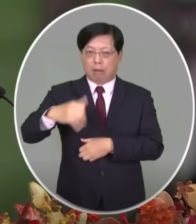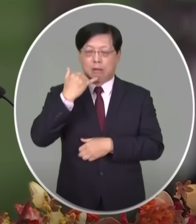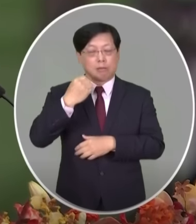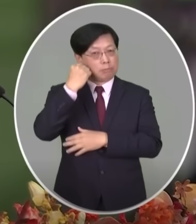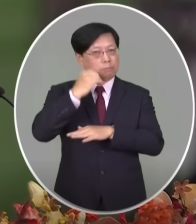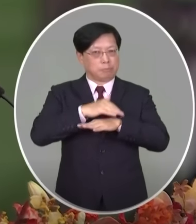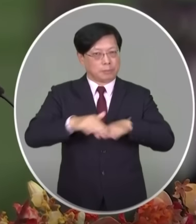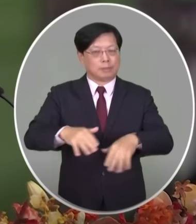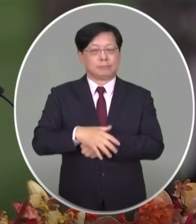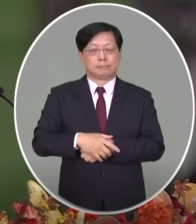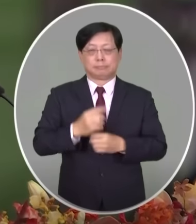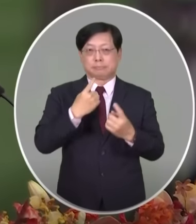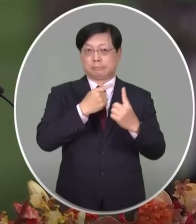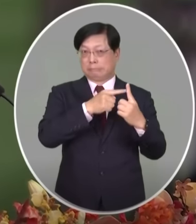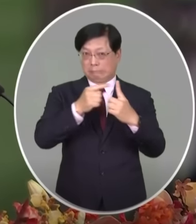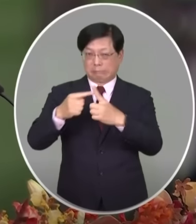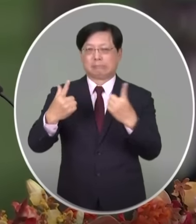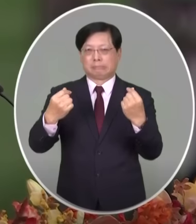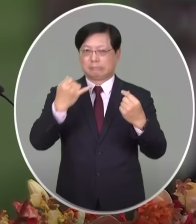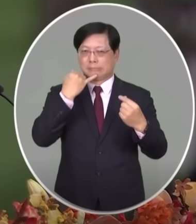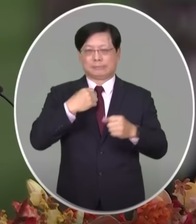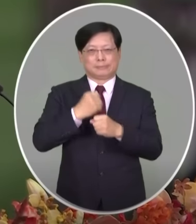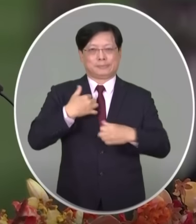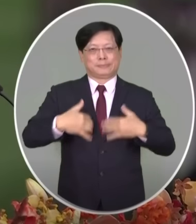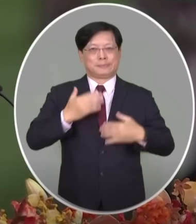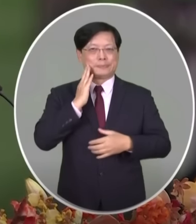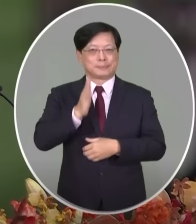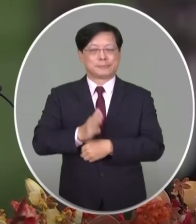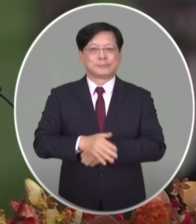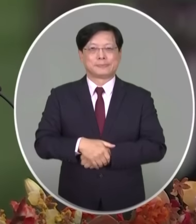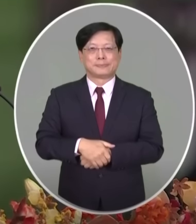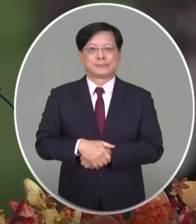居，人人可以乐业。